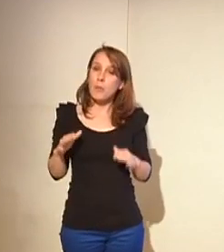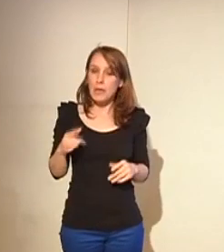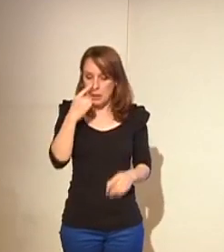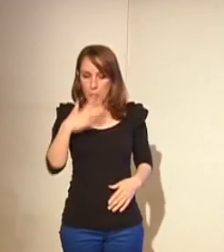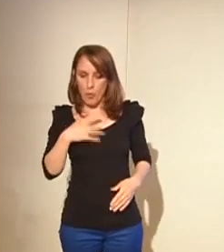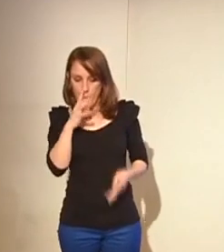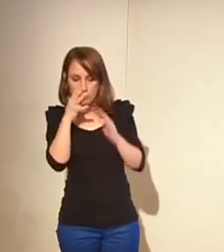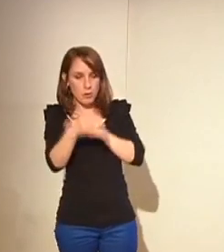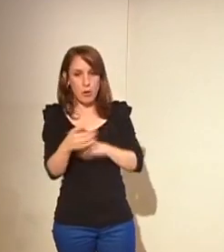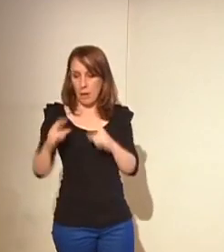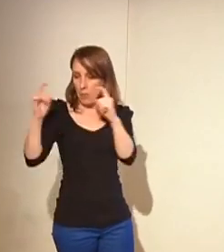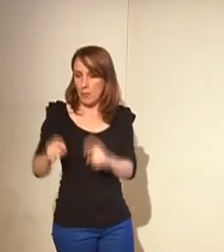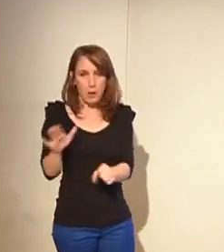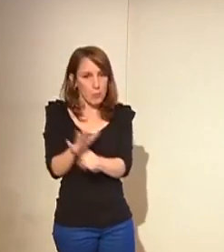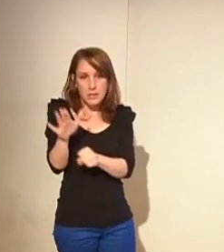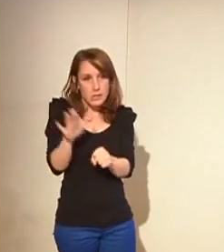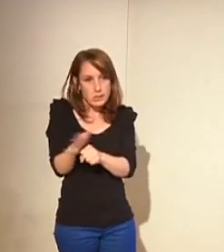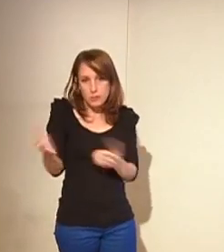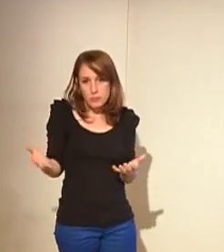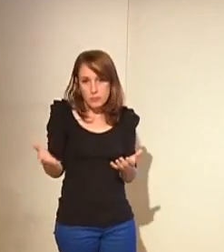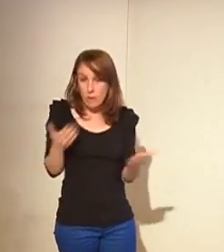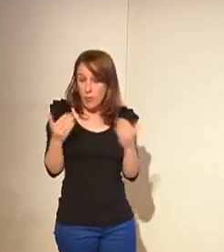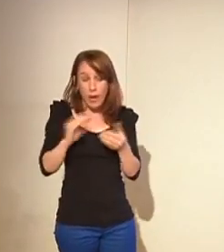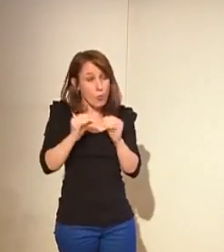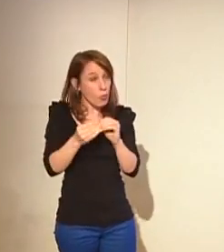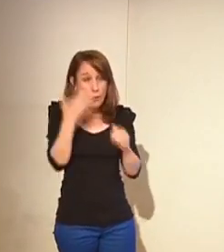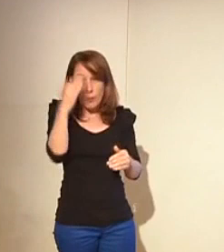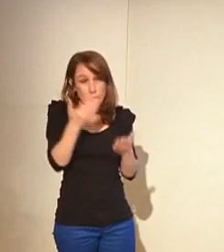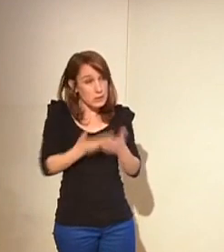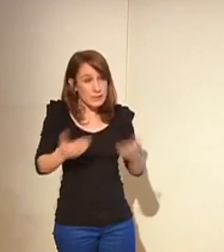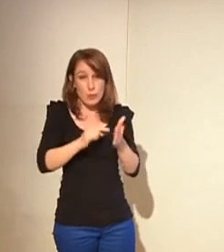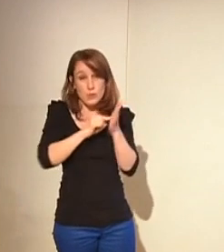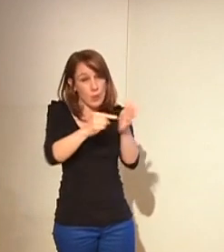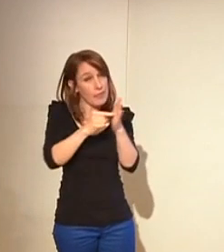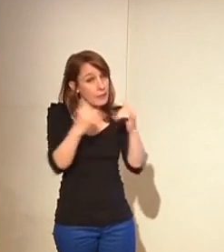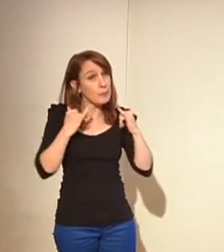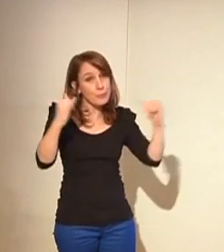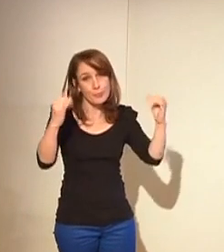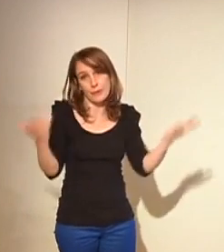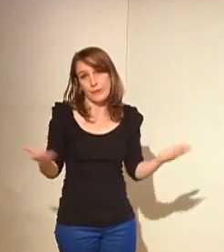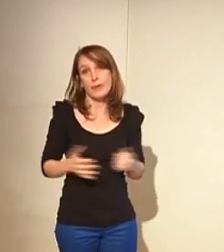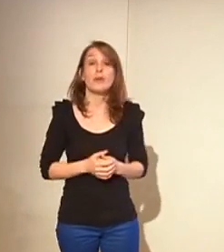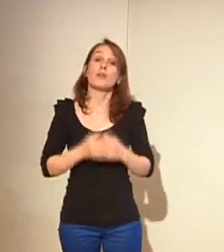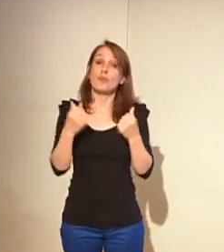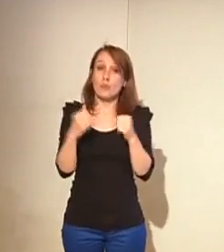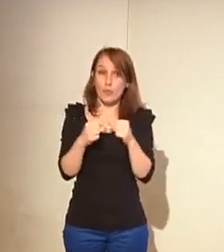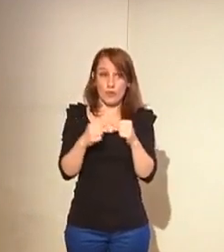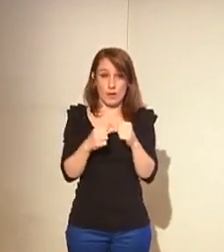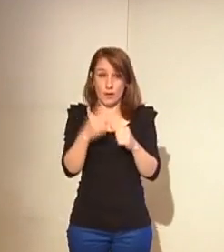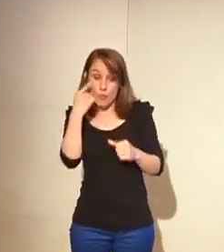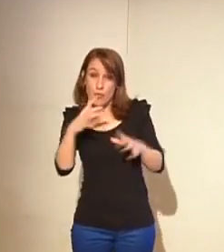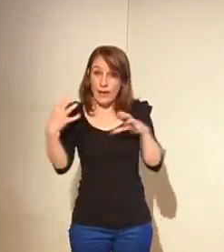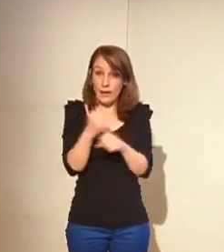suffisamment significative en l'état actuel de l'endettement que nous connaissons pour infléchir un réel ajustement des comptes et